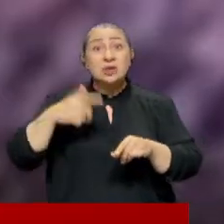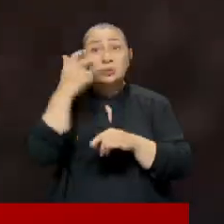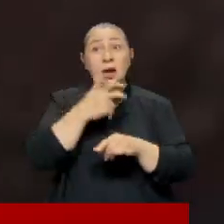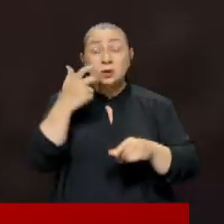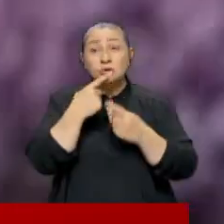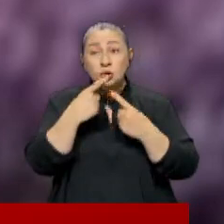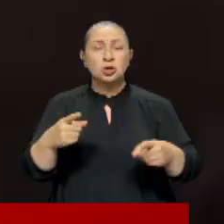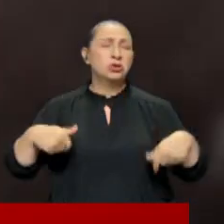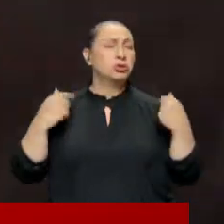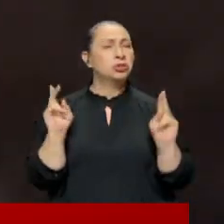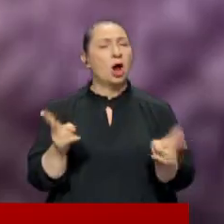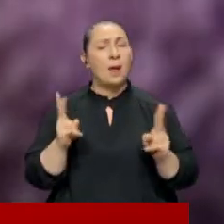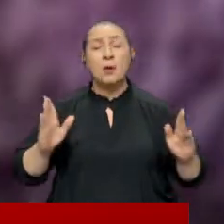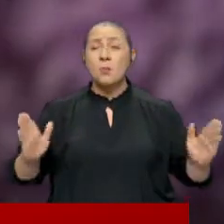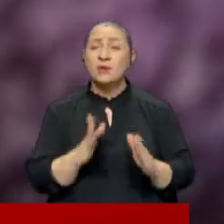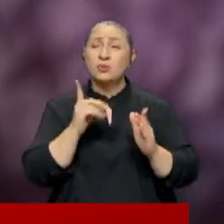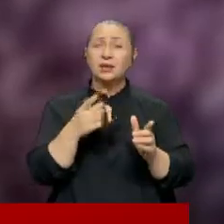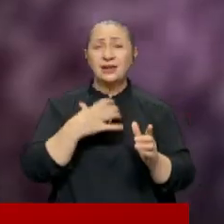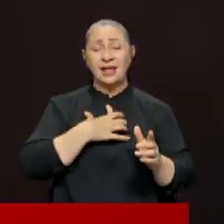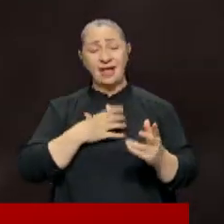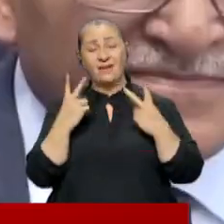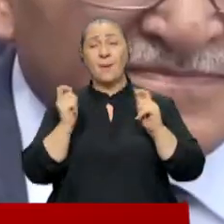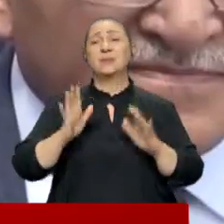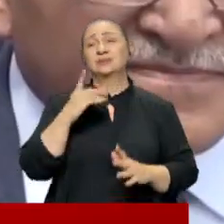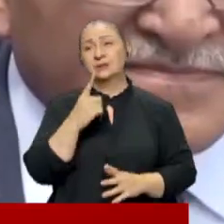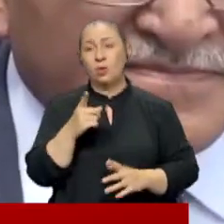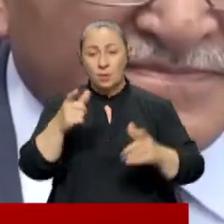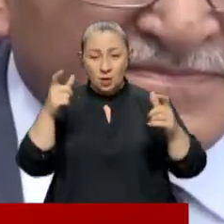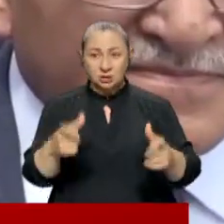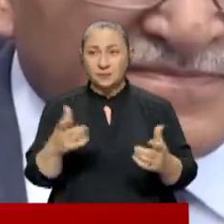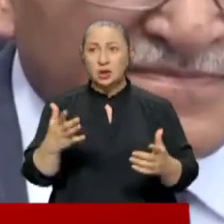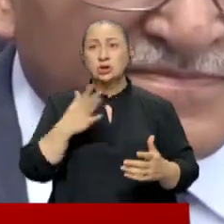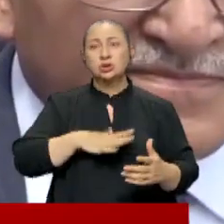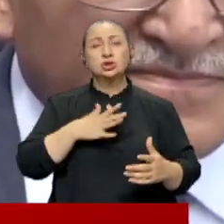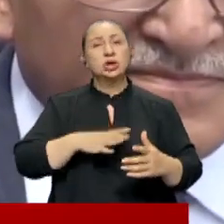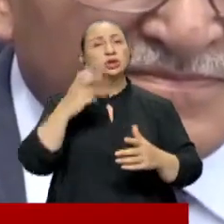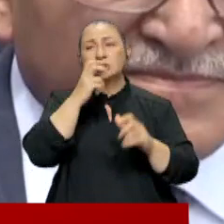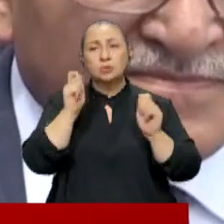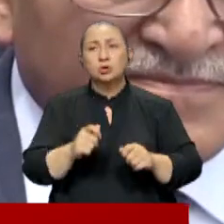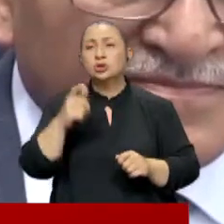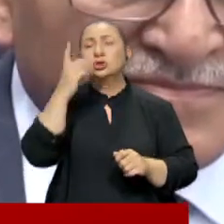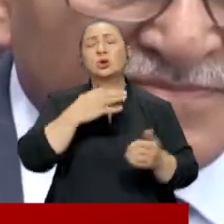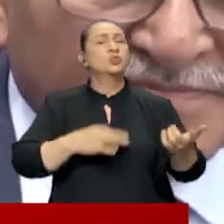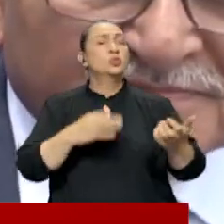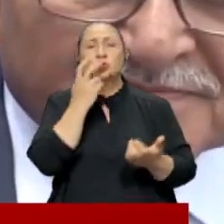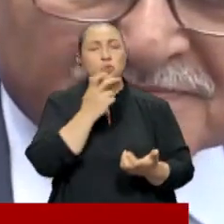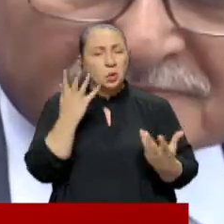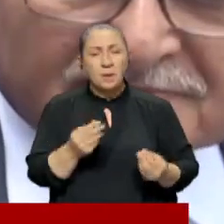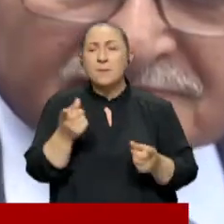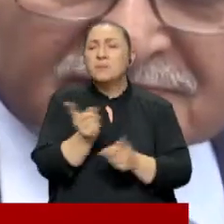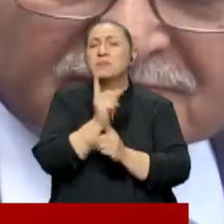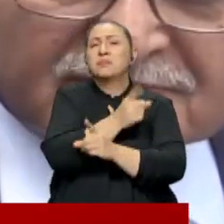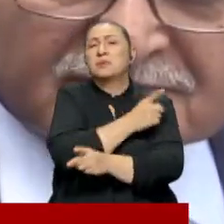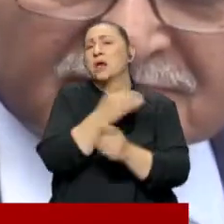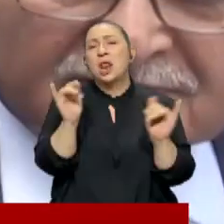Marşı'nı söylemesi normal. Muhalefet de buradan ekmek çıkaramaz dedi. Öyle bir ortamda da isteyen marşla söylüyor, isteyen türkü de söylüyor, isteyen başka türlü